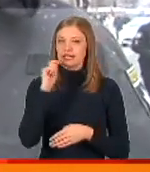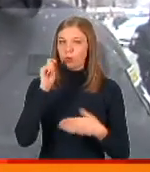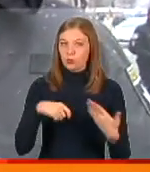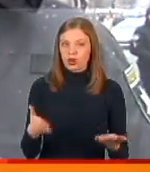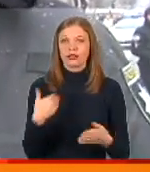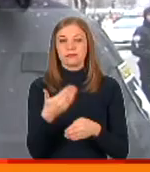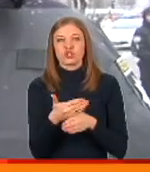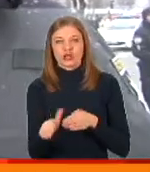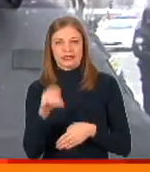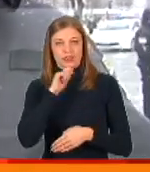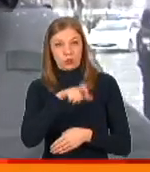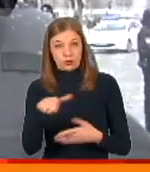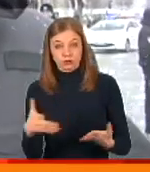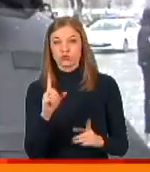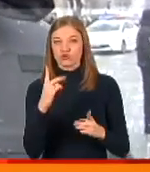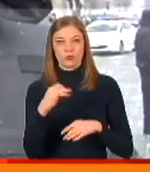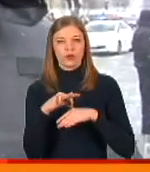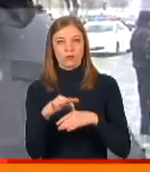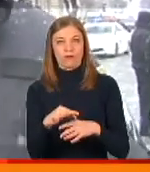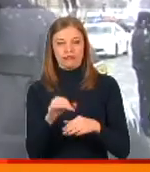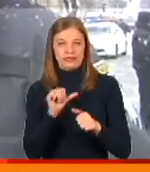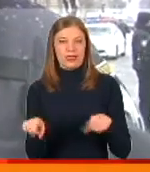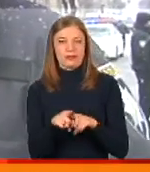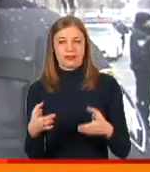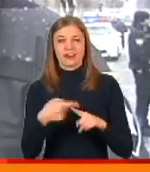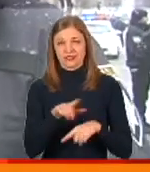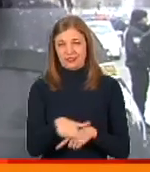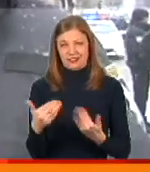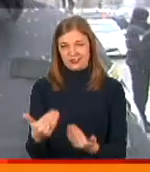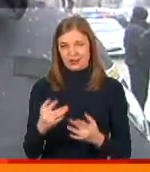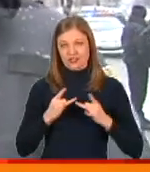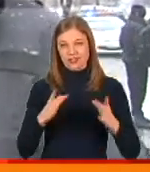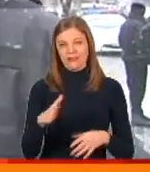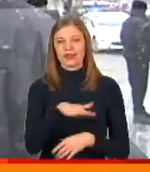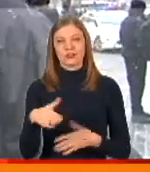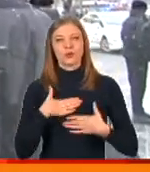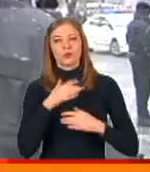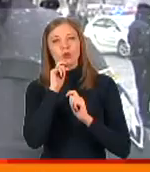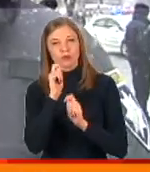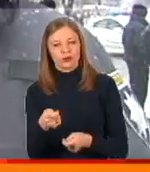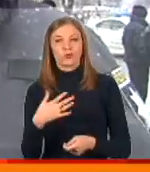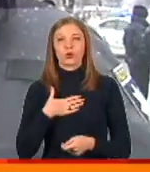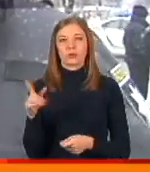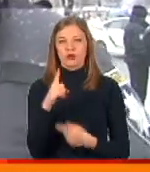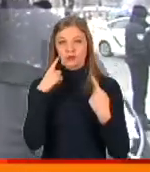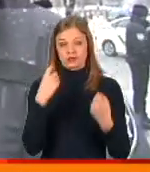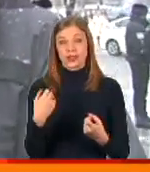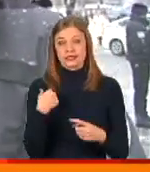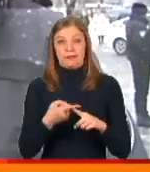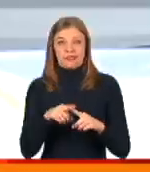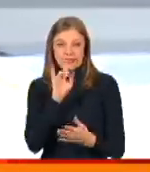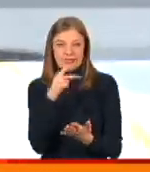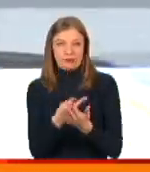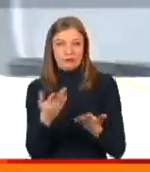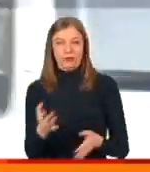ми частина українців, то чому б не провести його саме так? Це дитячі свята, вони люблять подарунки, вони люблять щось класне, от ми це і